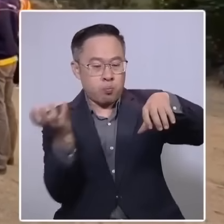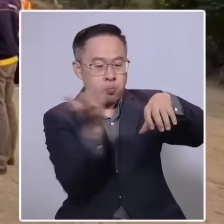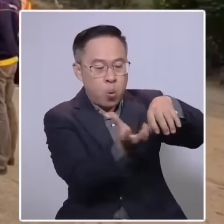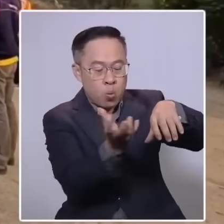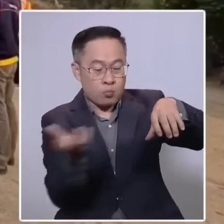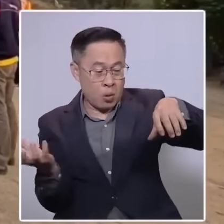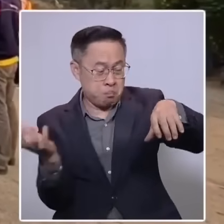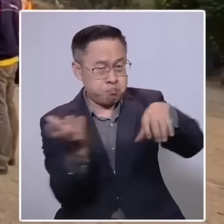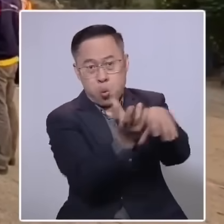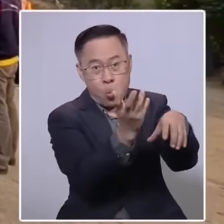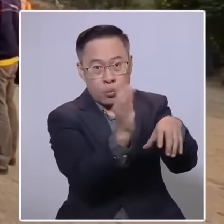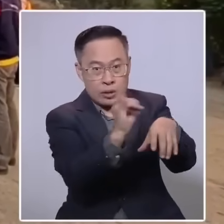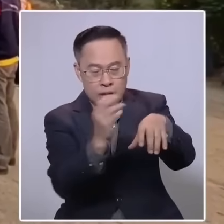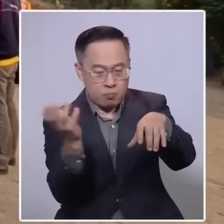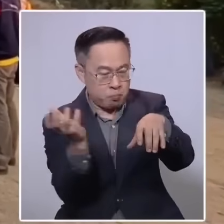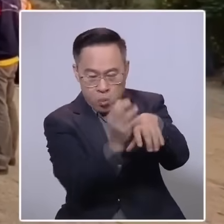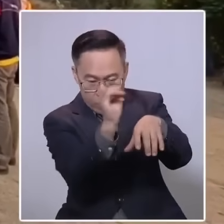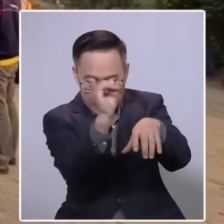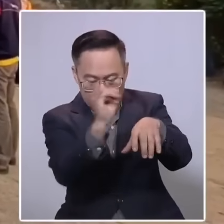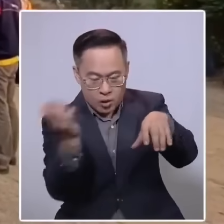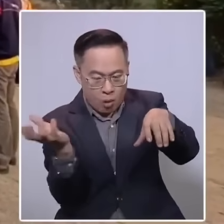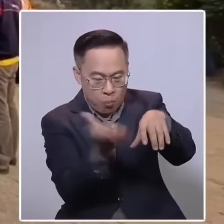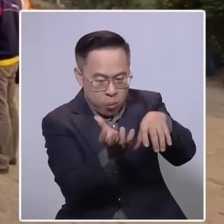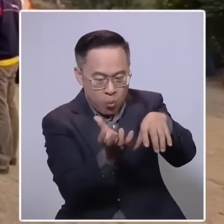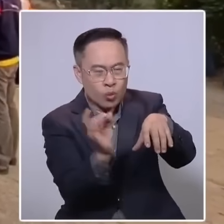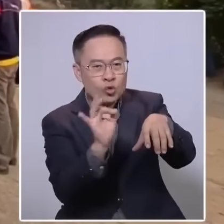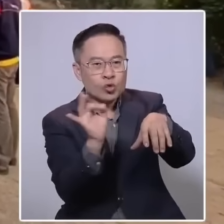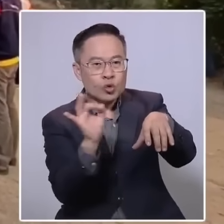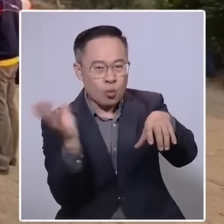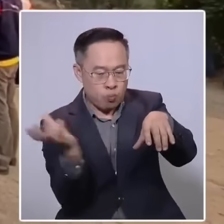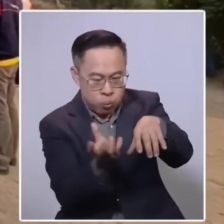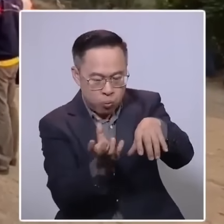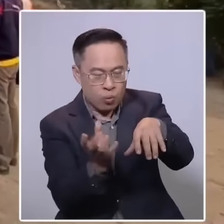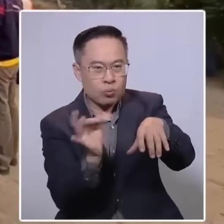คะไปจอดอยู่ค้างแบบนั้นได้อย่างไรนะคะรถไฟก็มาเร็วด้วย